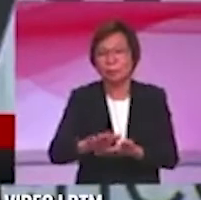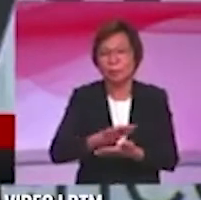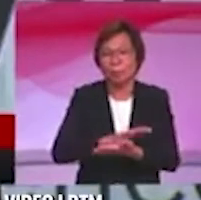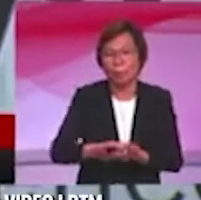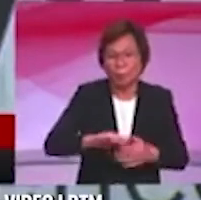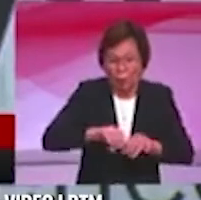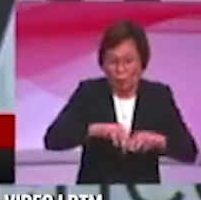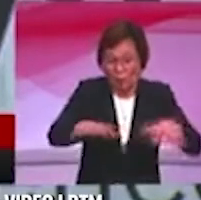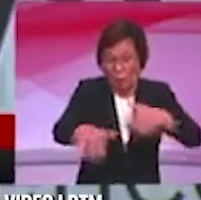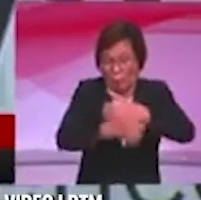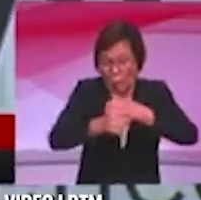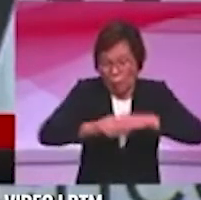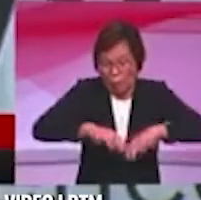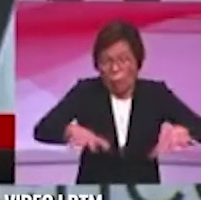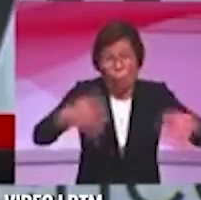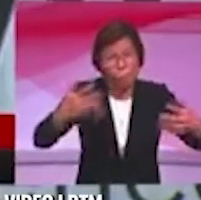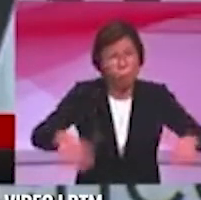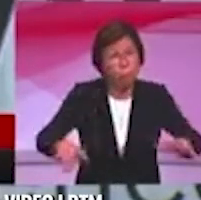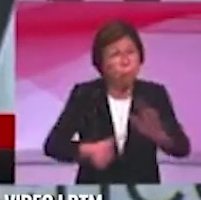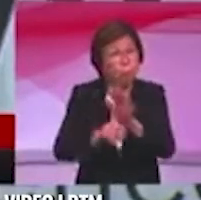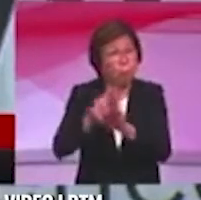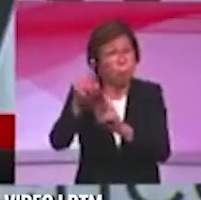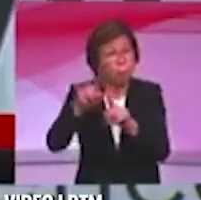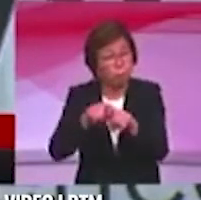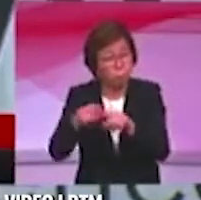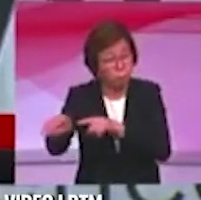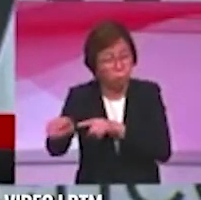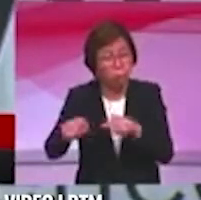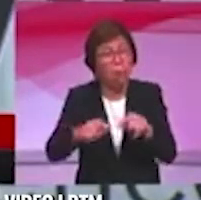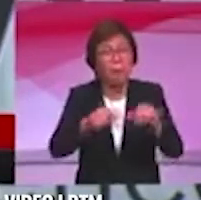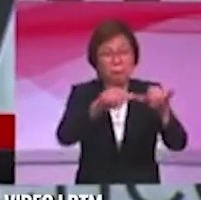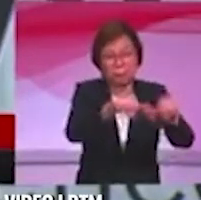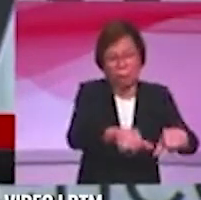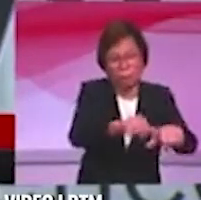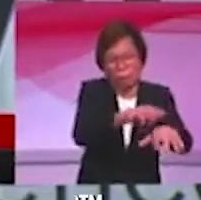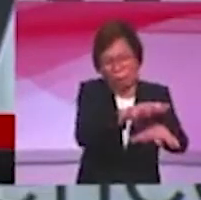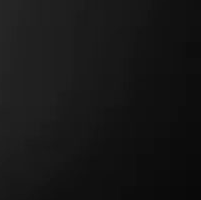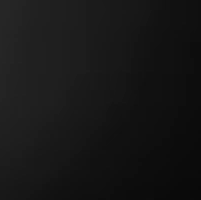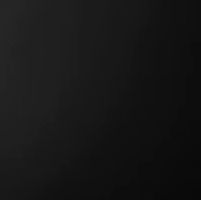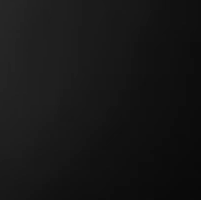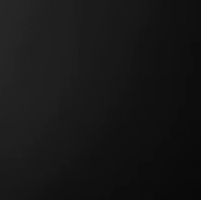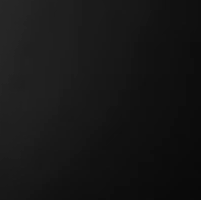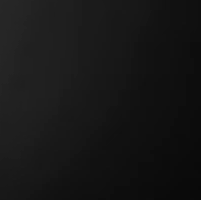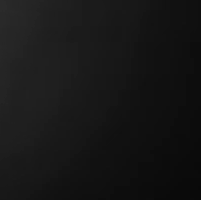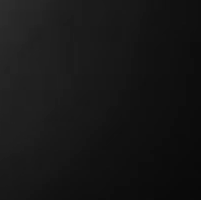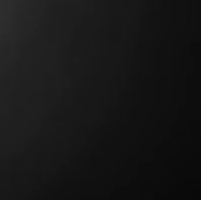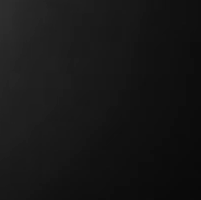penularan adalah amat tinggi bagi kawasan penginapan yang sesak dan sempit.